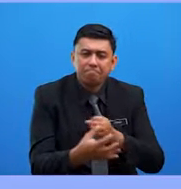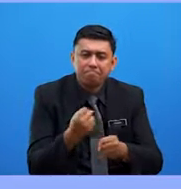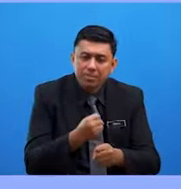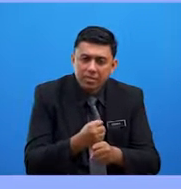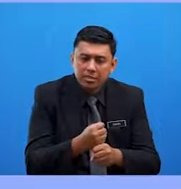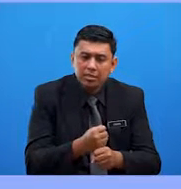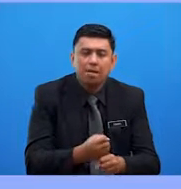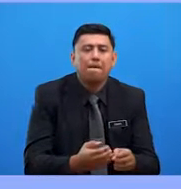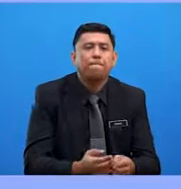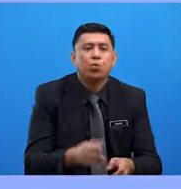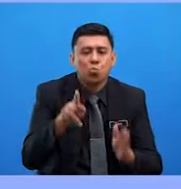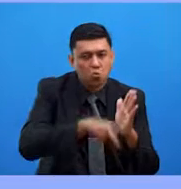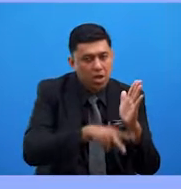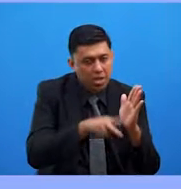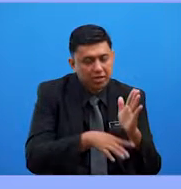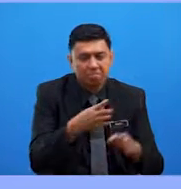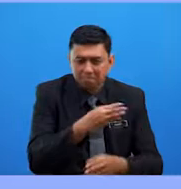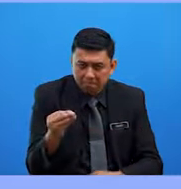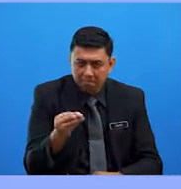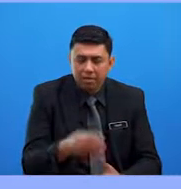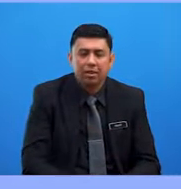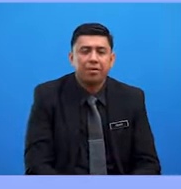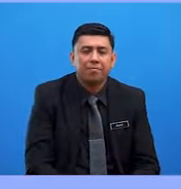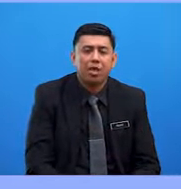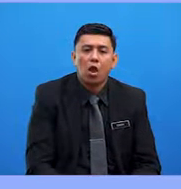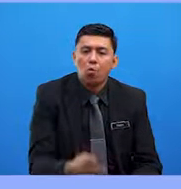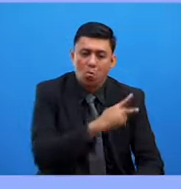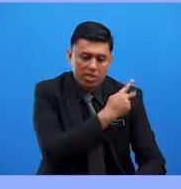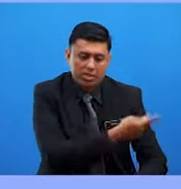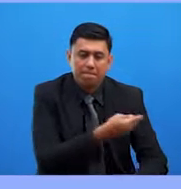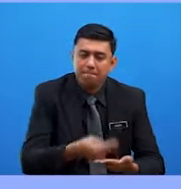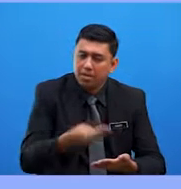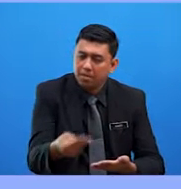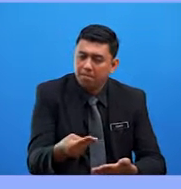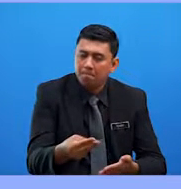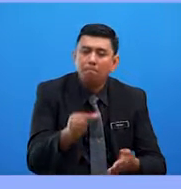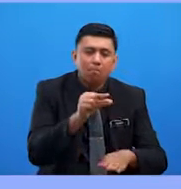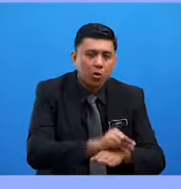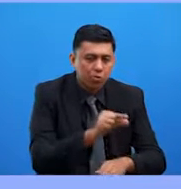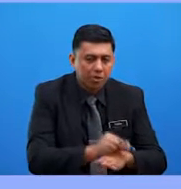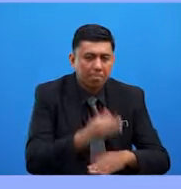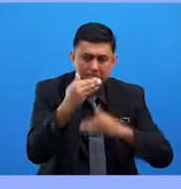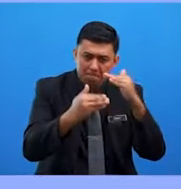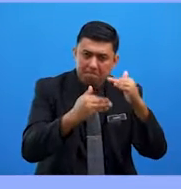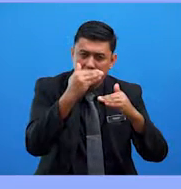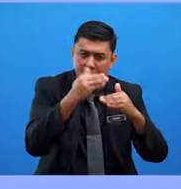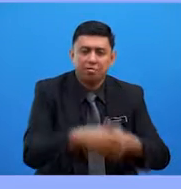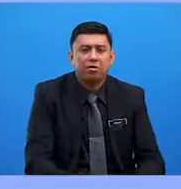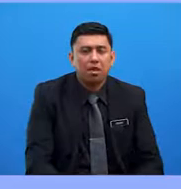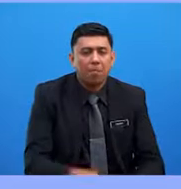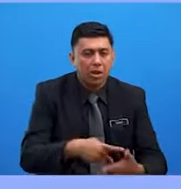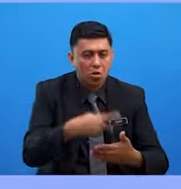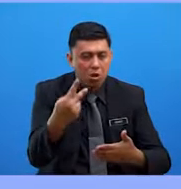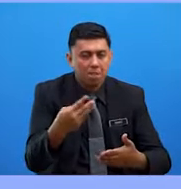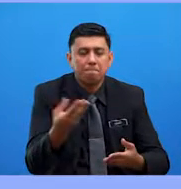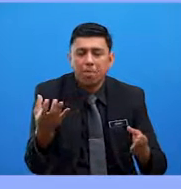penduduk meningkat, menyebabkan kuasa beli pengguna meningkat dan lebih banyak keluaran dapat dibeli